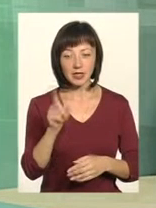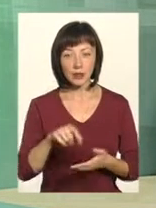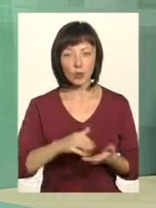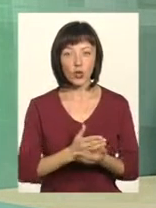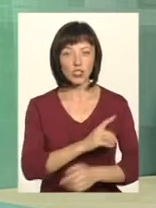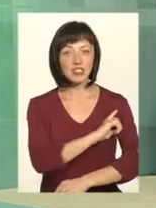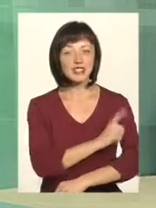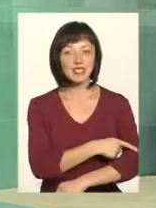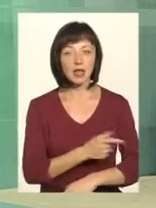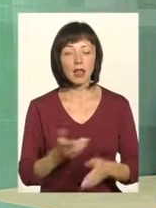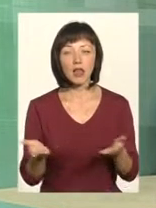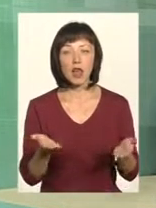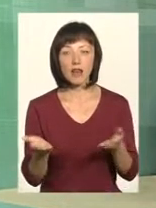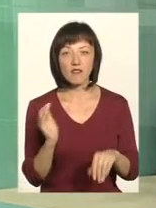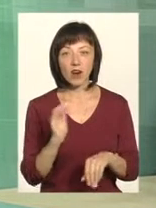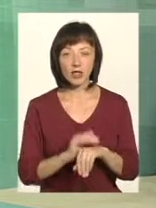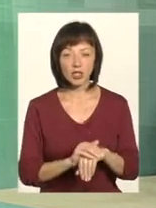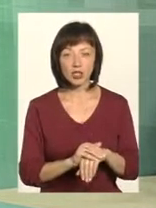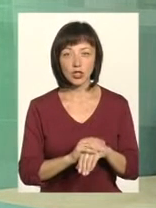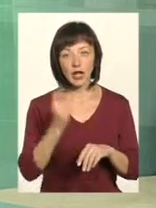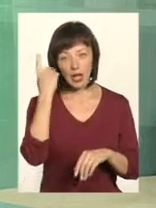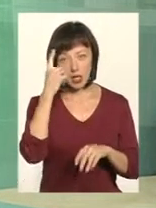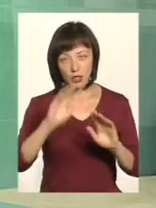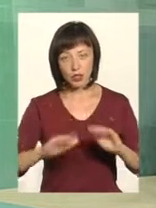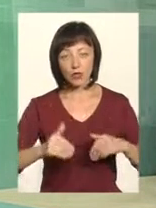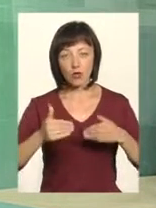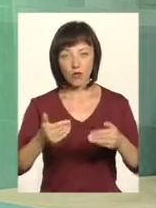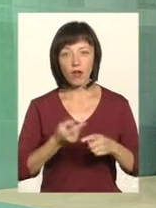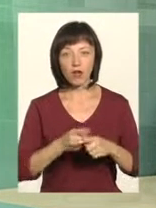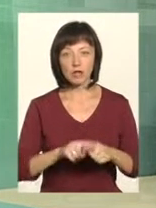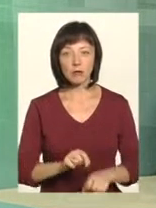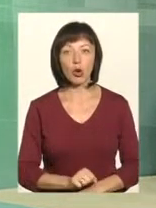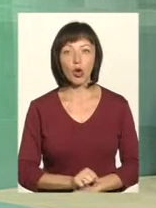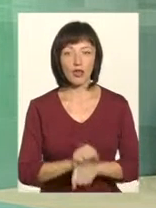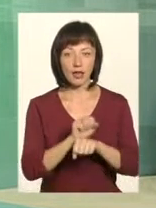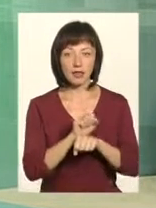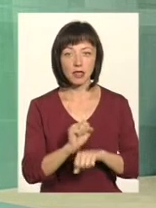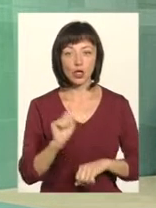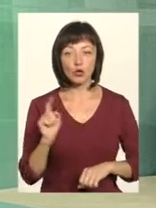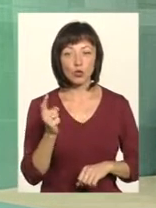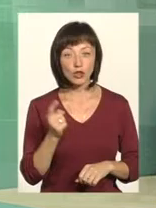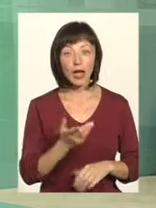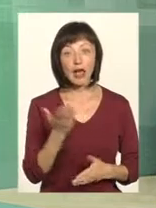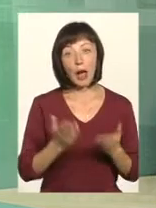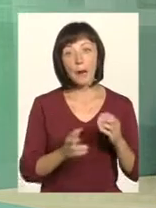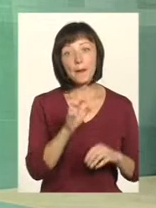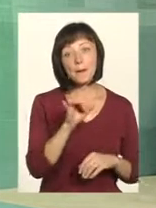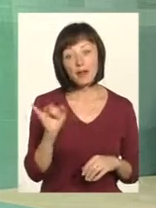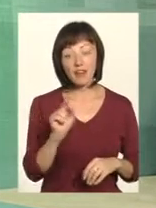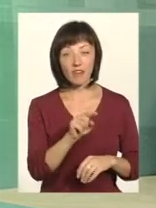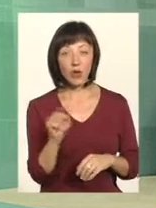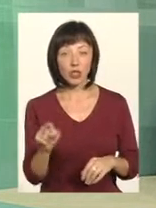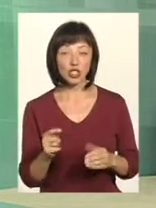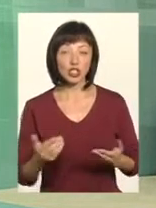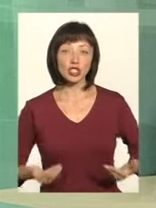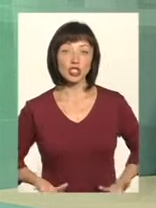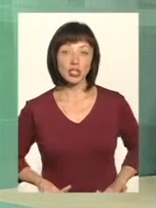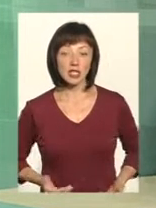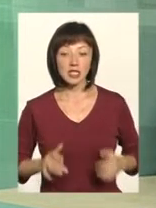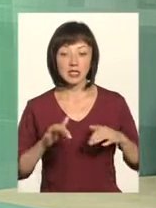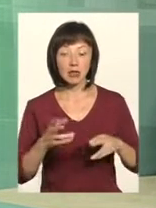які фактично ініціювали ці протести. Тому що якби вони вжили заходів